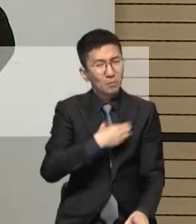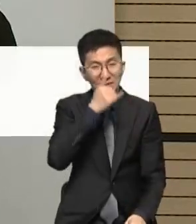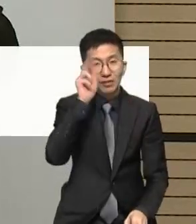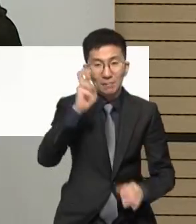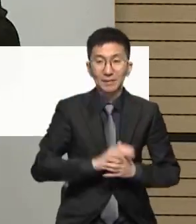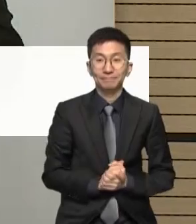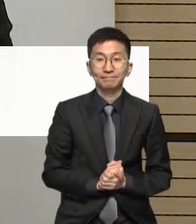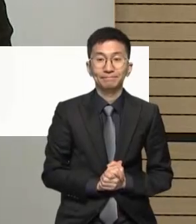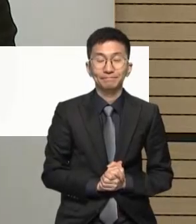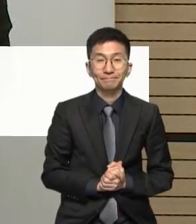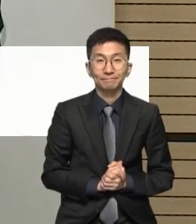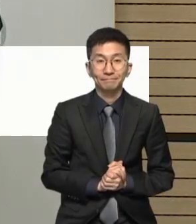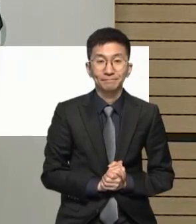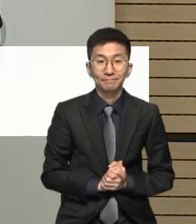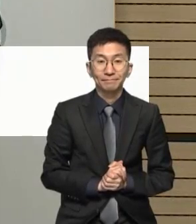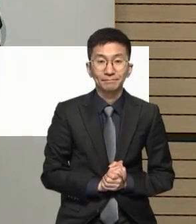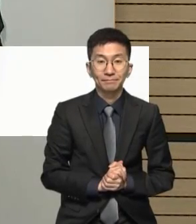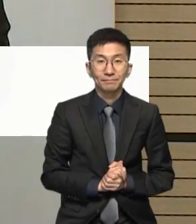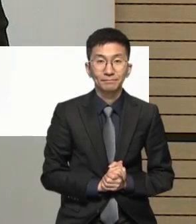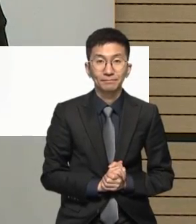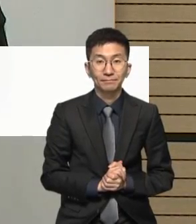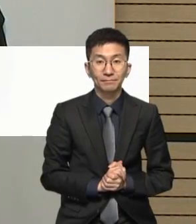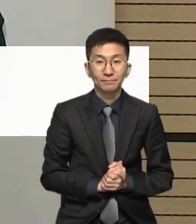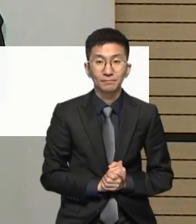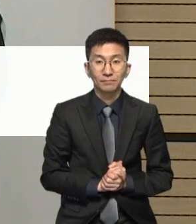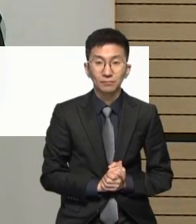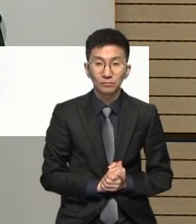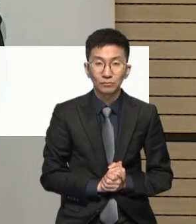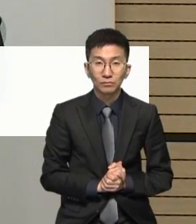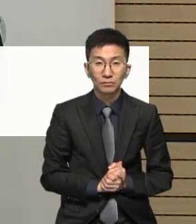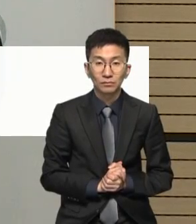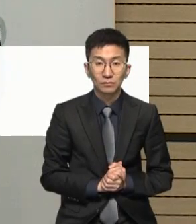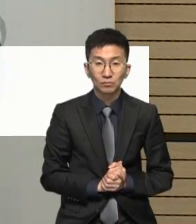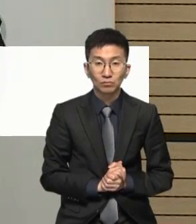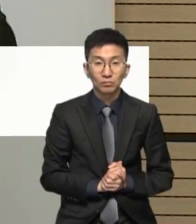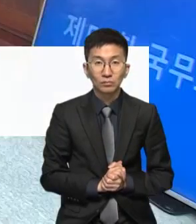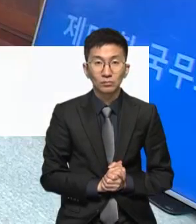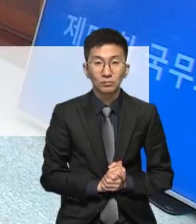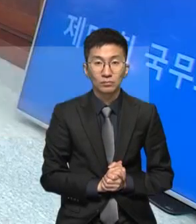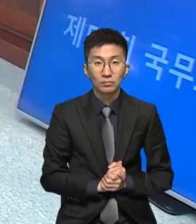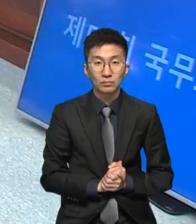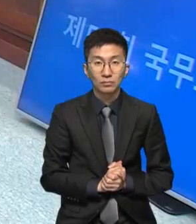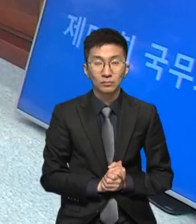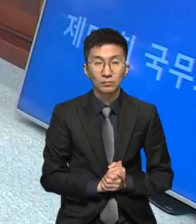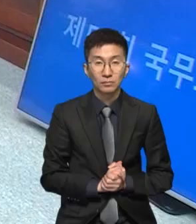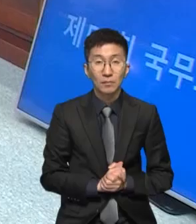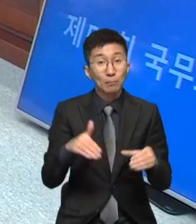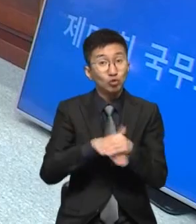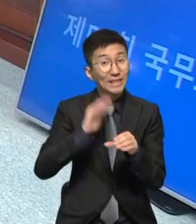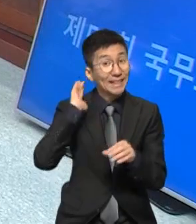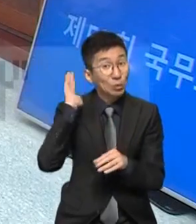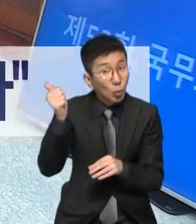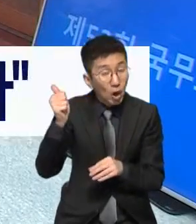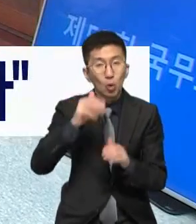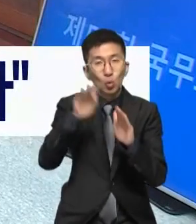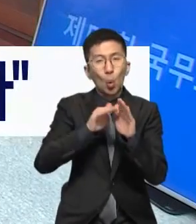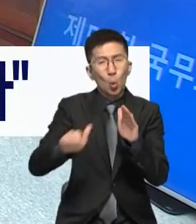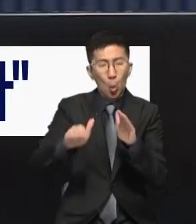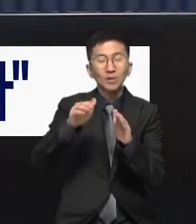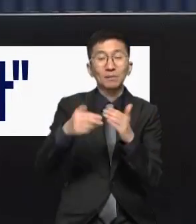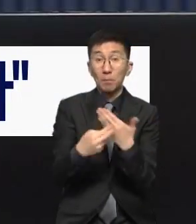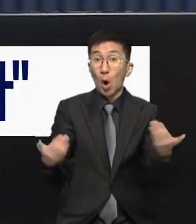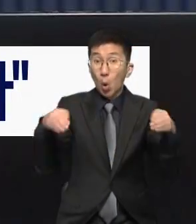지난주 대비해서 1, 2주 정도 시간이 경과돼야지만이 어떤 감소 효과를 기대할 수 있는 수준이 될 것이다. 문재인 대통령은 공공의료 인력을